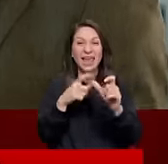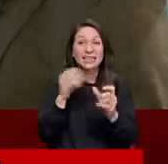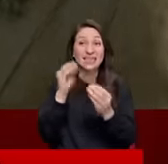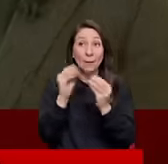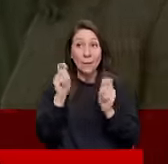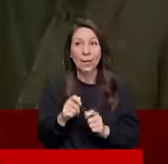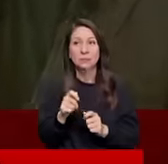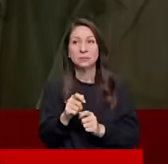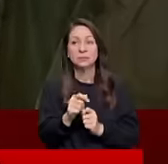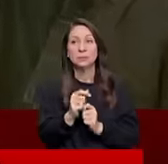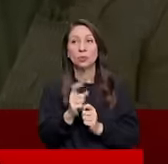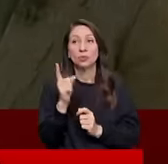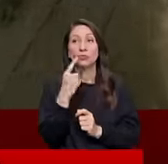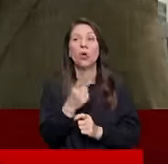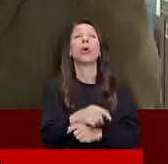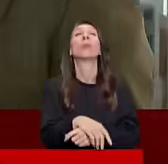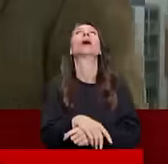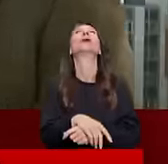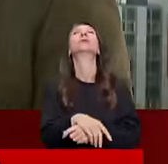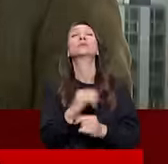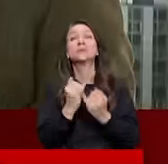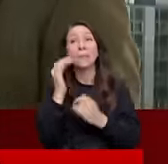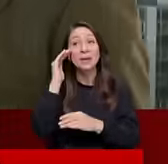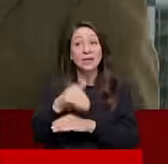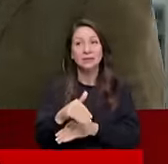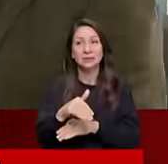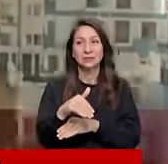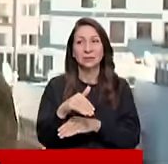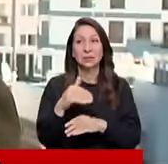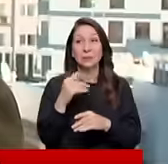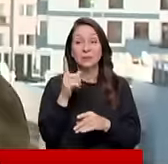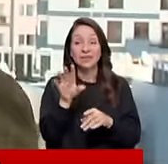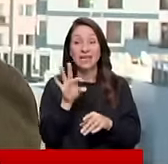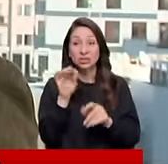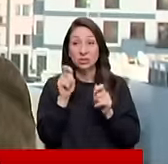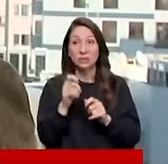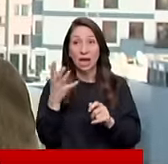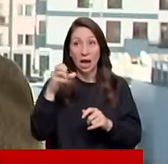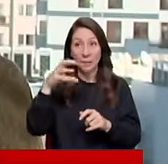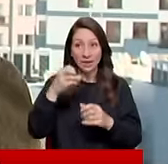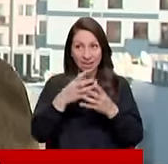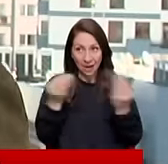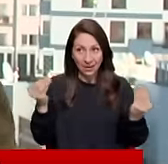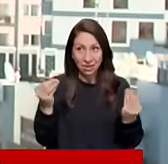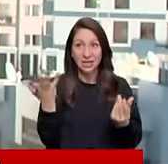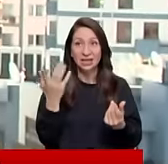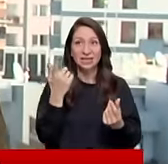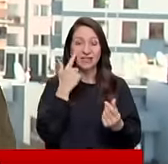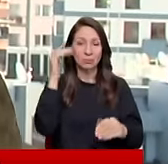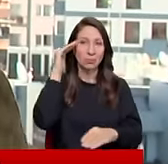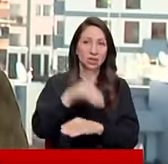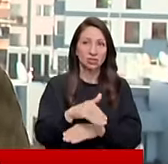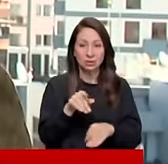zam yapalım. O da diyor ki olmaz kardeşim, batarız. Bir tercih yapacağız. Ya AK Parti kaybedecek ya devlet